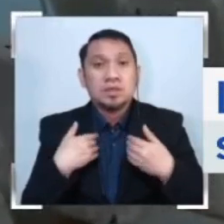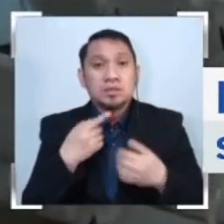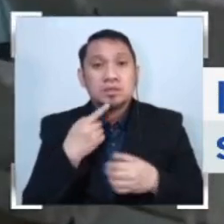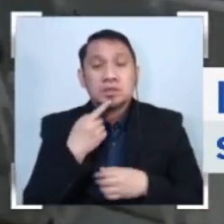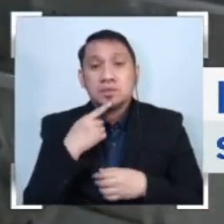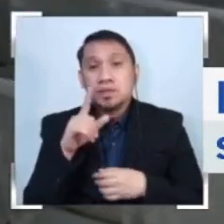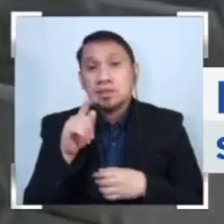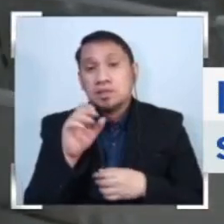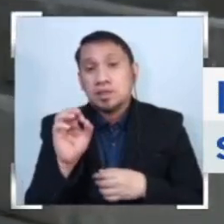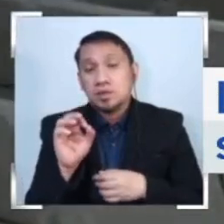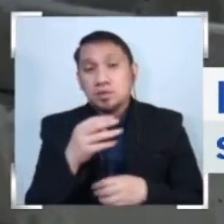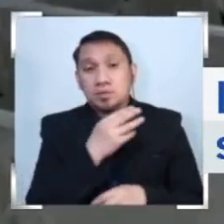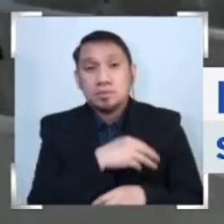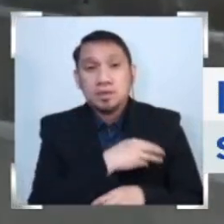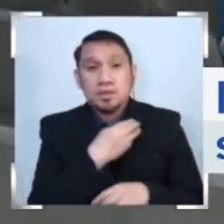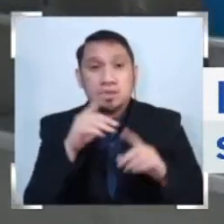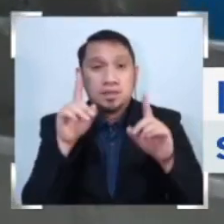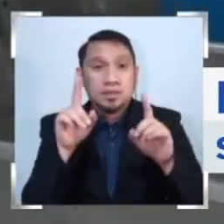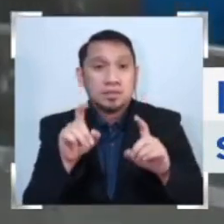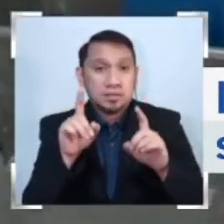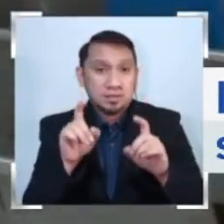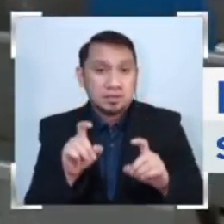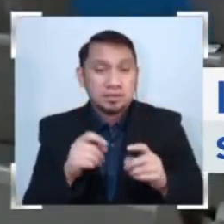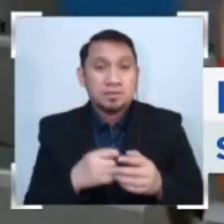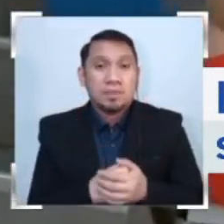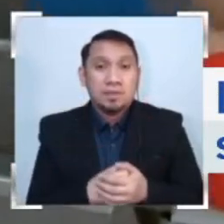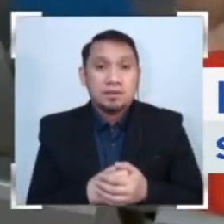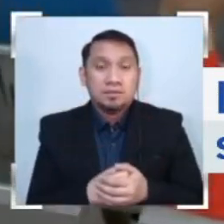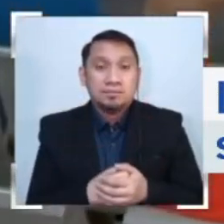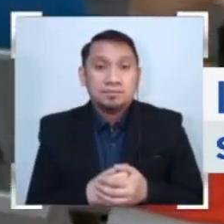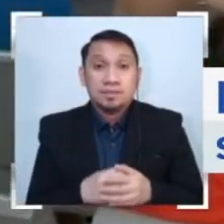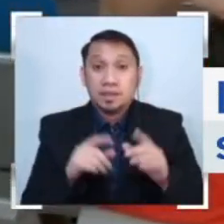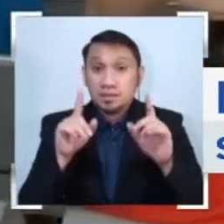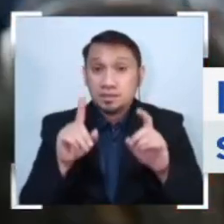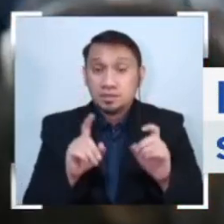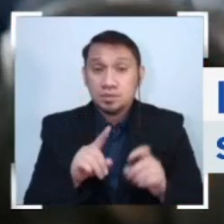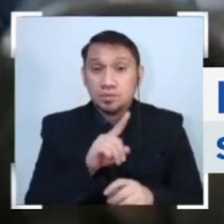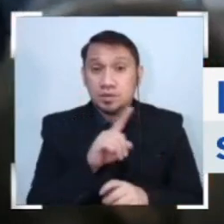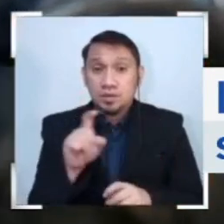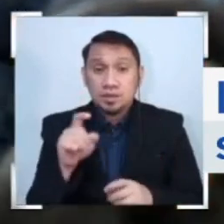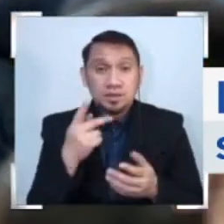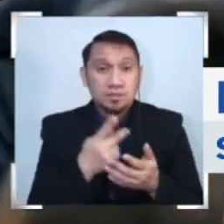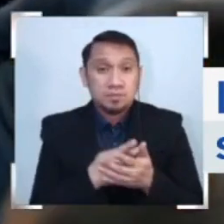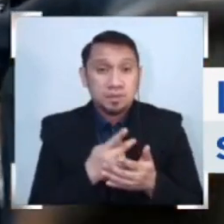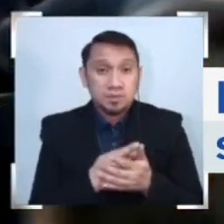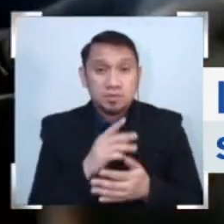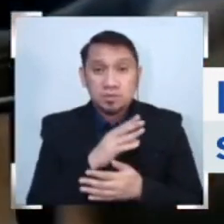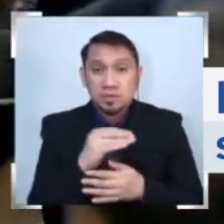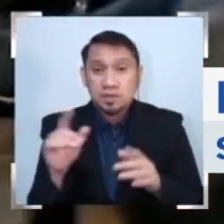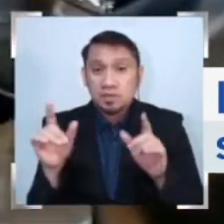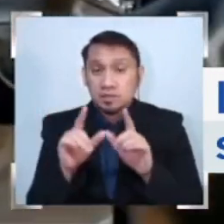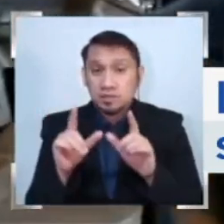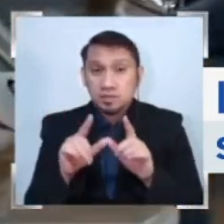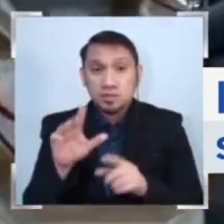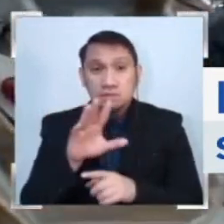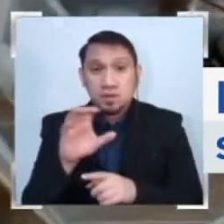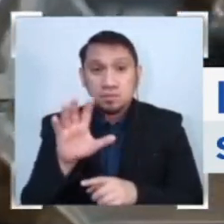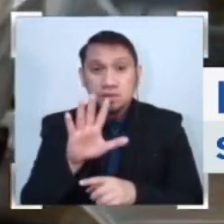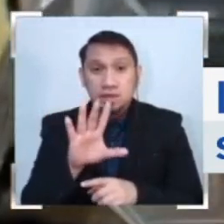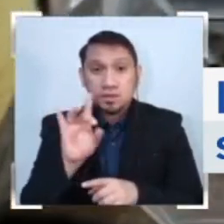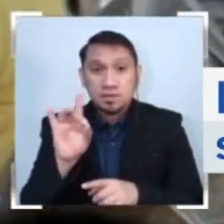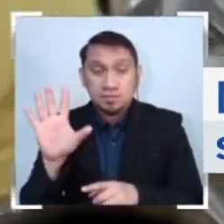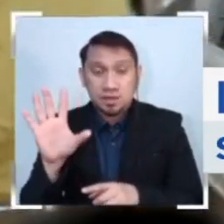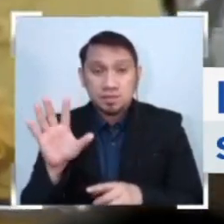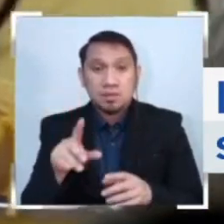medical exam na labas na ng kanilang ahensya, tanging ang exam na 100 pesos at mismong lisensya lang na 585 pesos ang